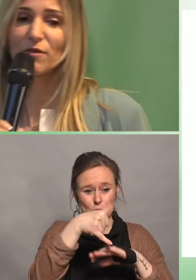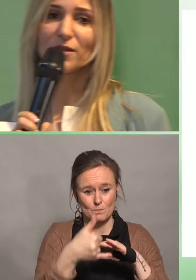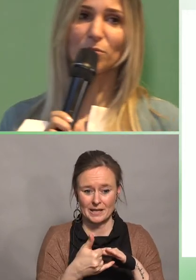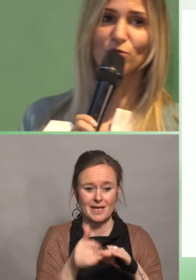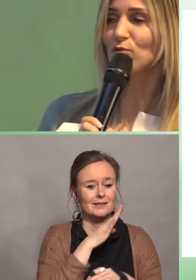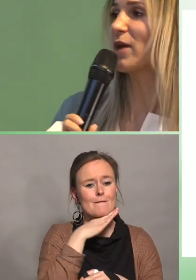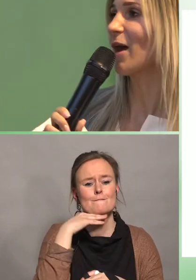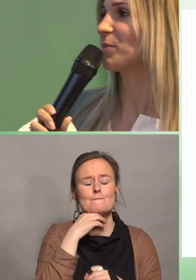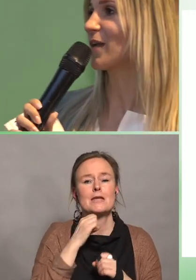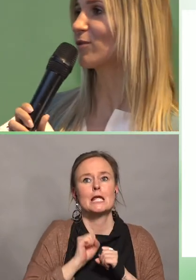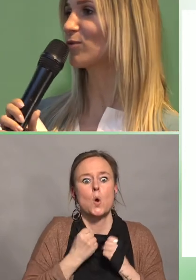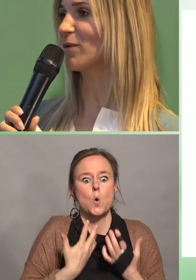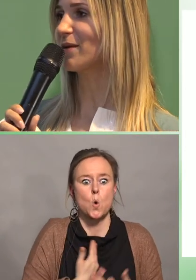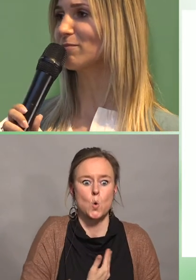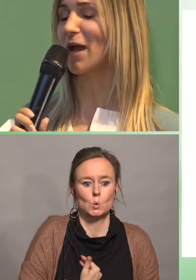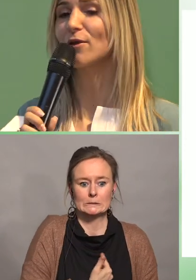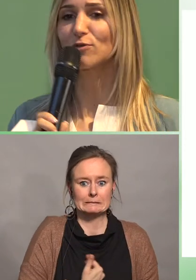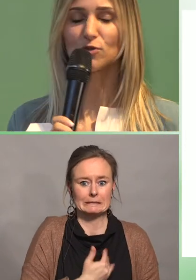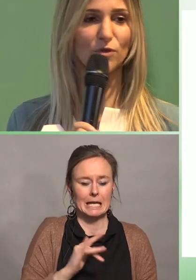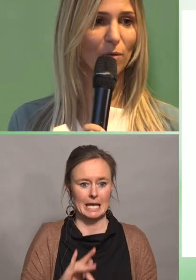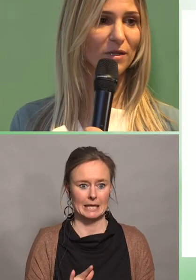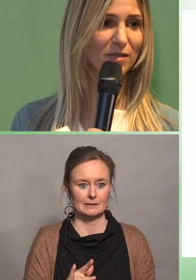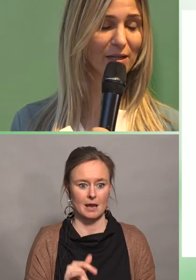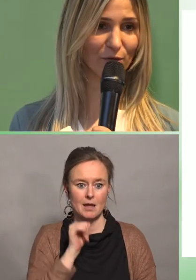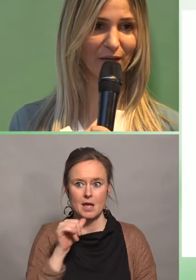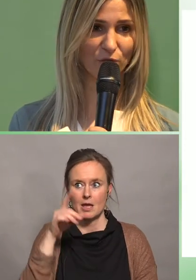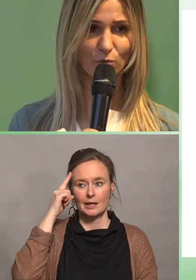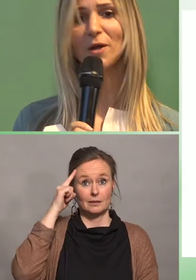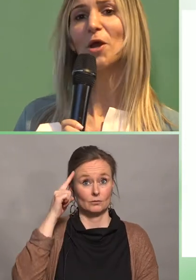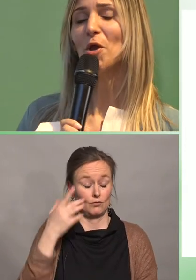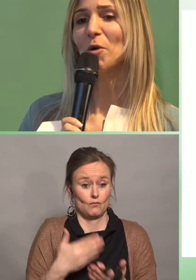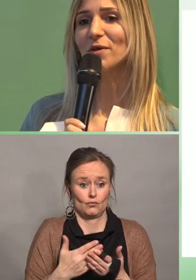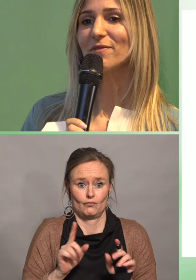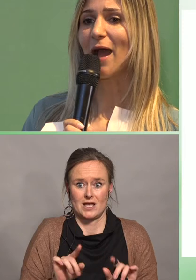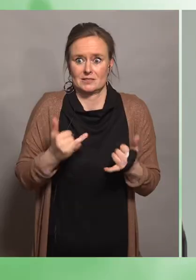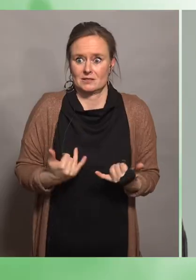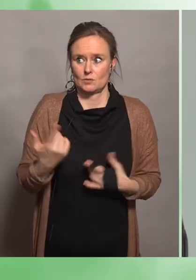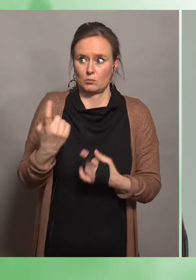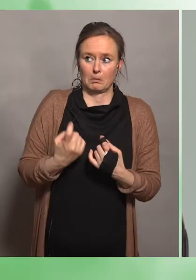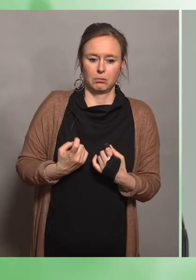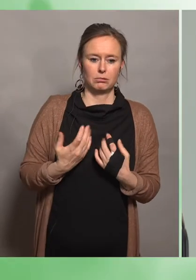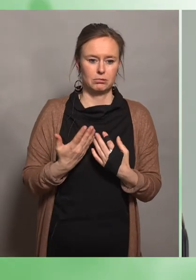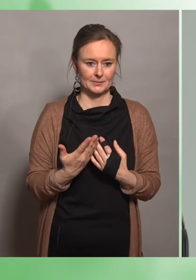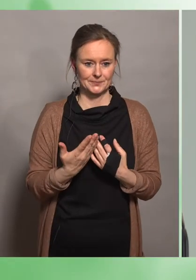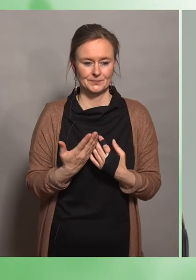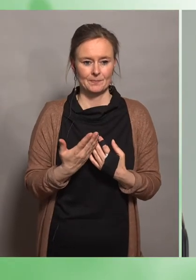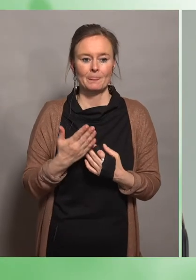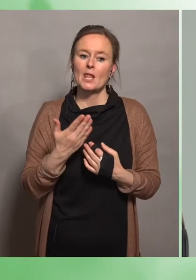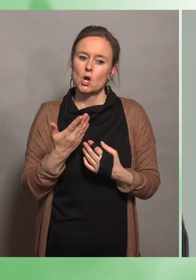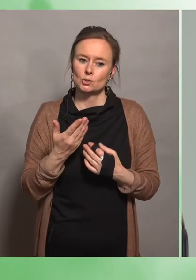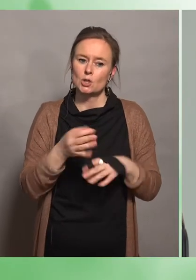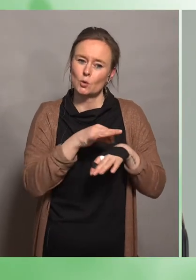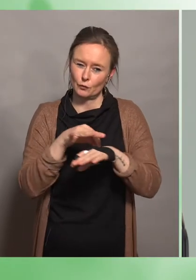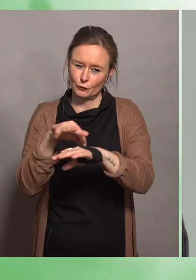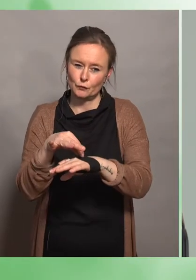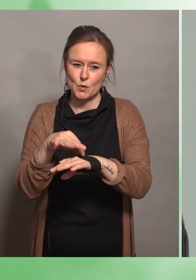Man hat wenig damit zu tun gehabt bis dato, keiner hat gewusst, was kommt denn jetzt wirklich auf einen zu. Und wir haben dann wirklich die Führungsmeetings, und da gibt es ja